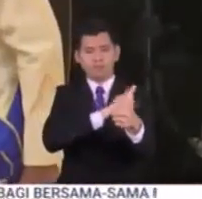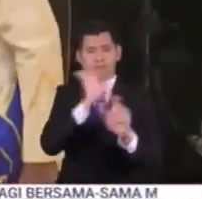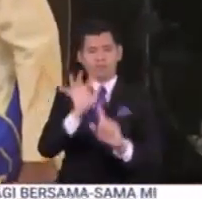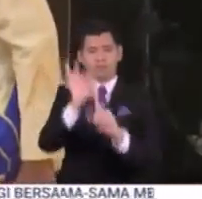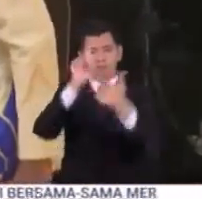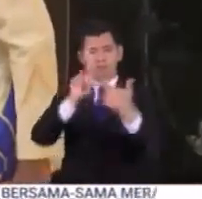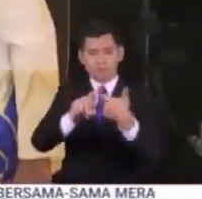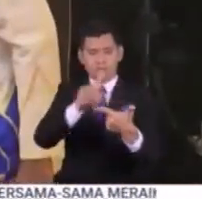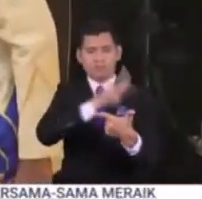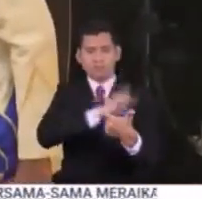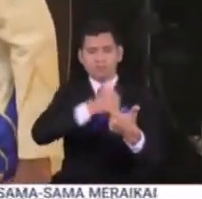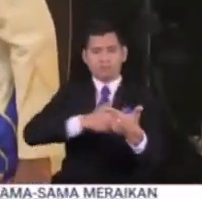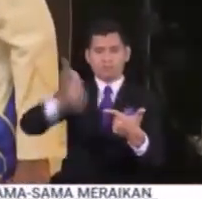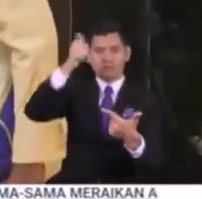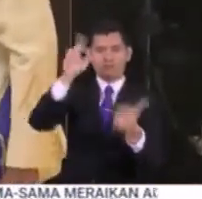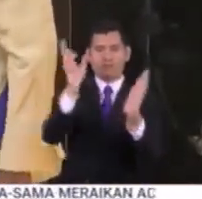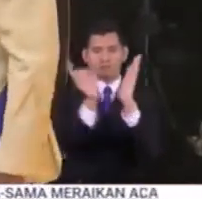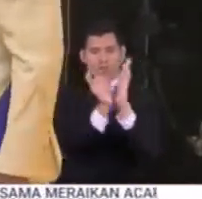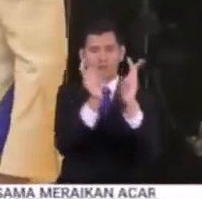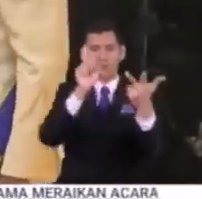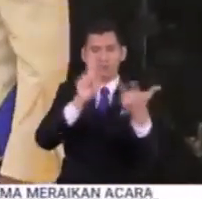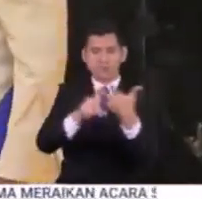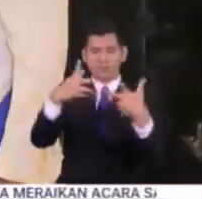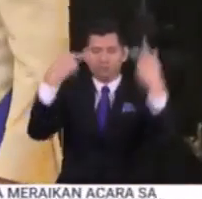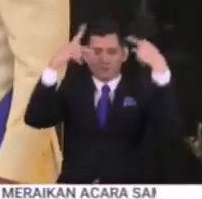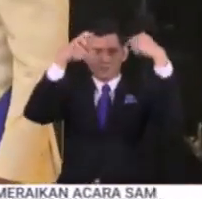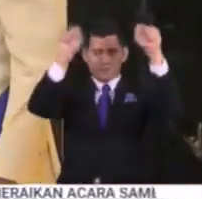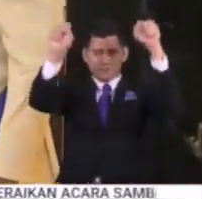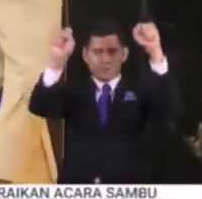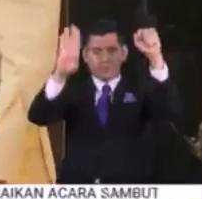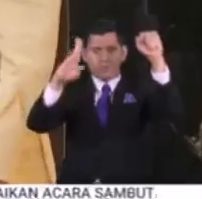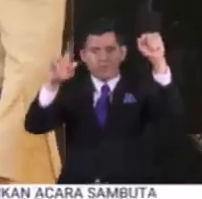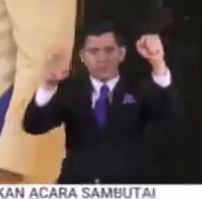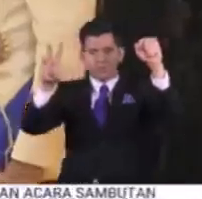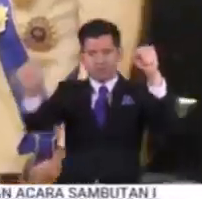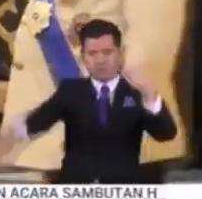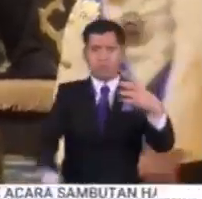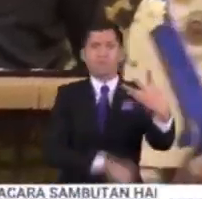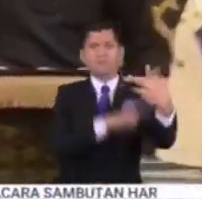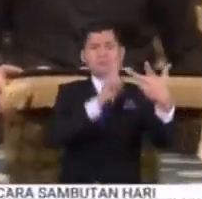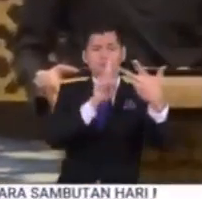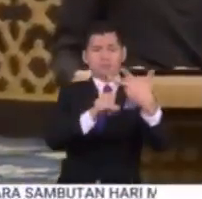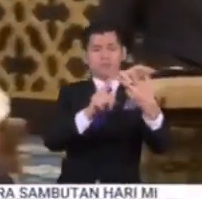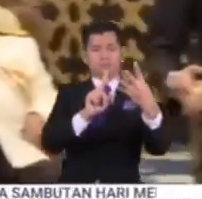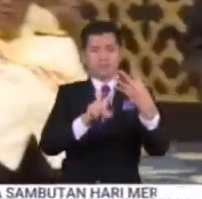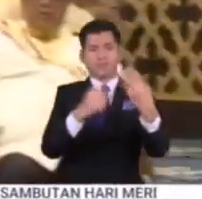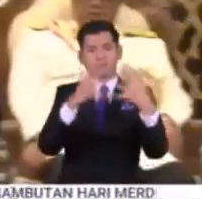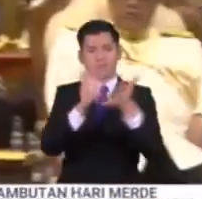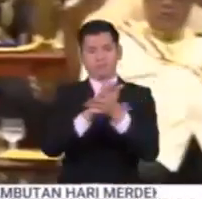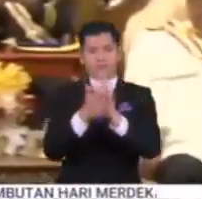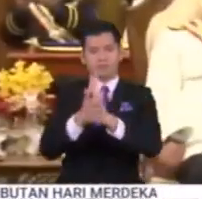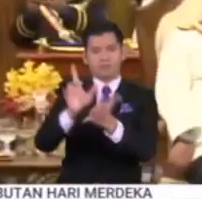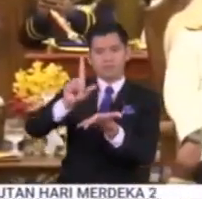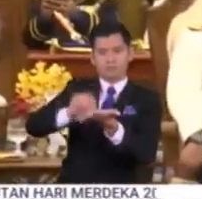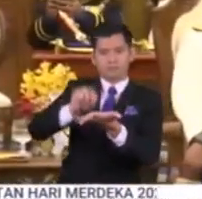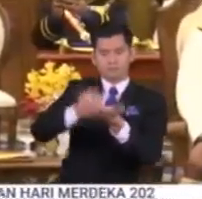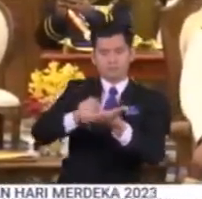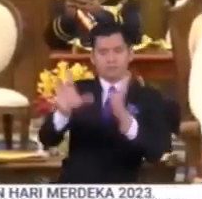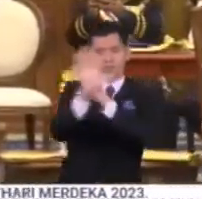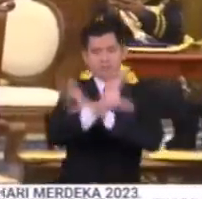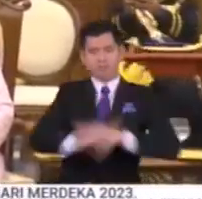eksekutif dan ketua pengarang Astro Awani pengerusi bernama serta pernah bertugas di kumpulan media Sarawak dan Media